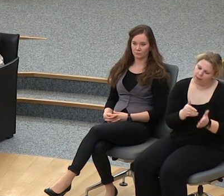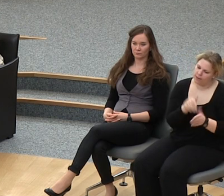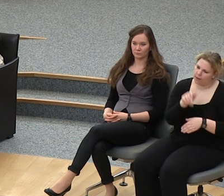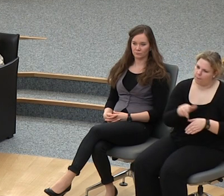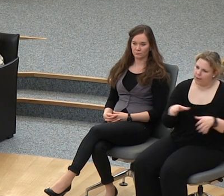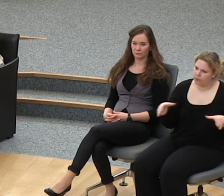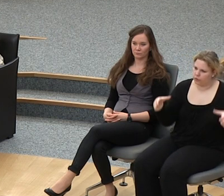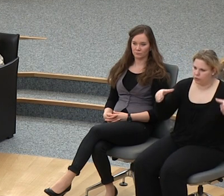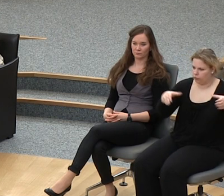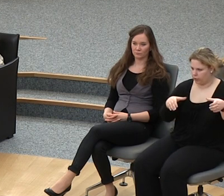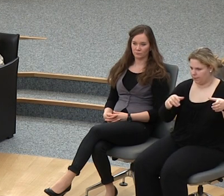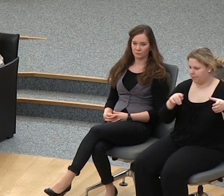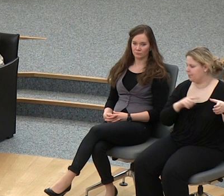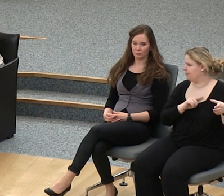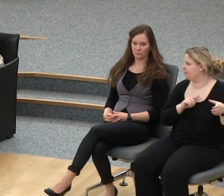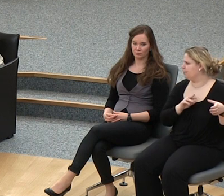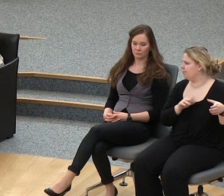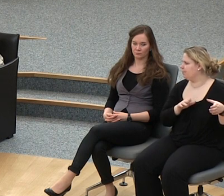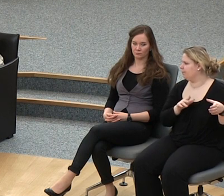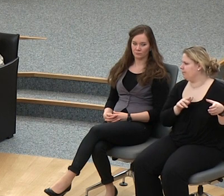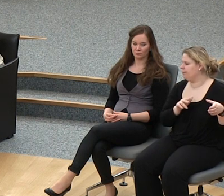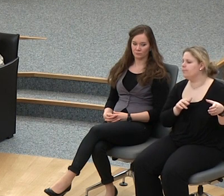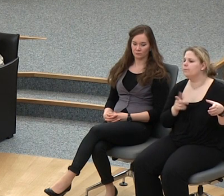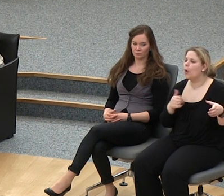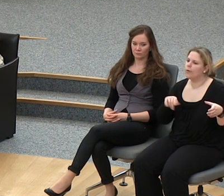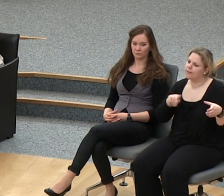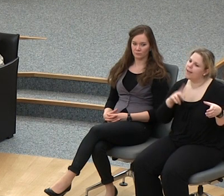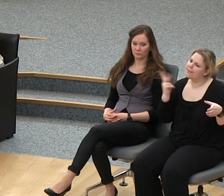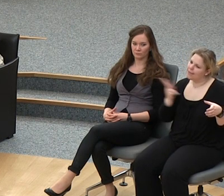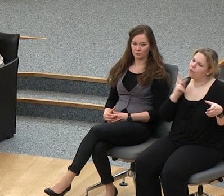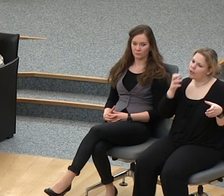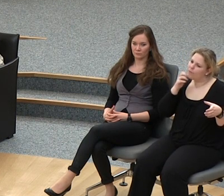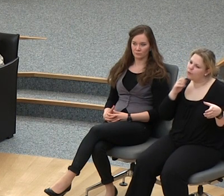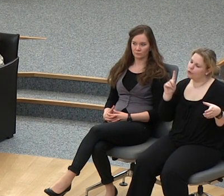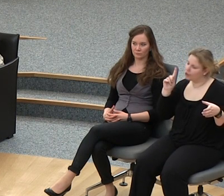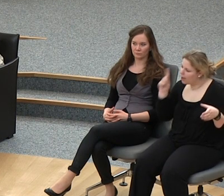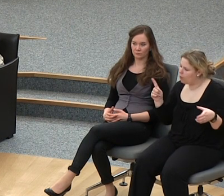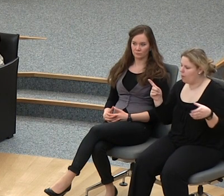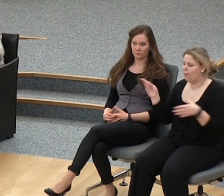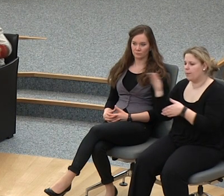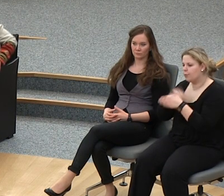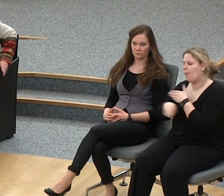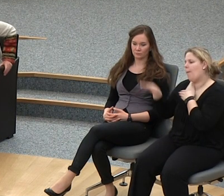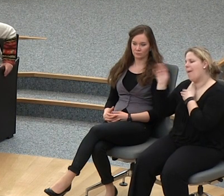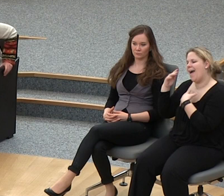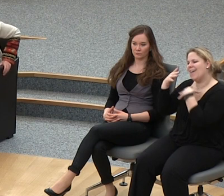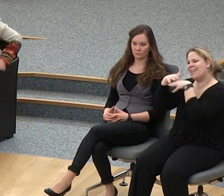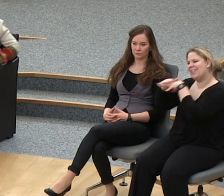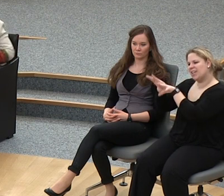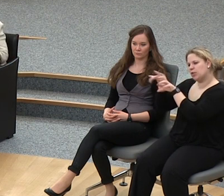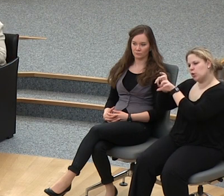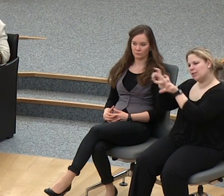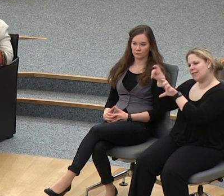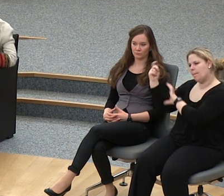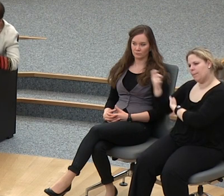nicht überflüssig sind, vor allem auf Integrationsbetriebe, auf Integrationsunternehmen, in